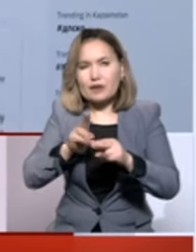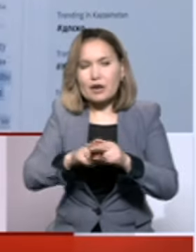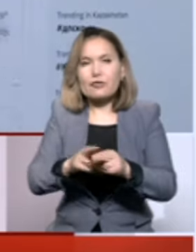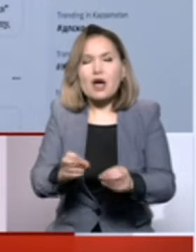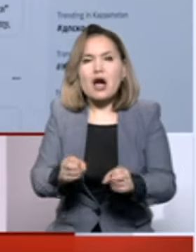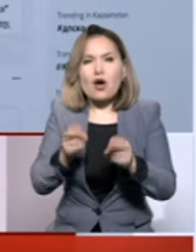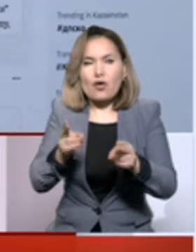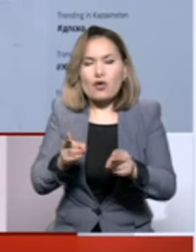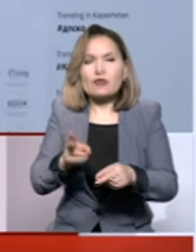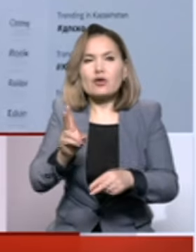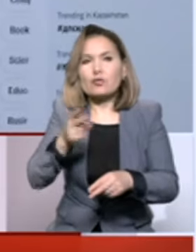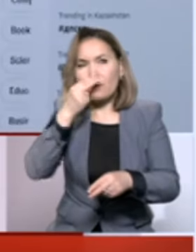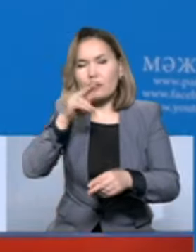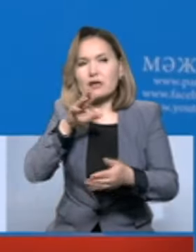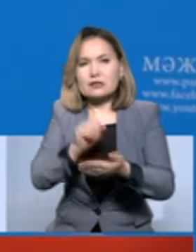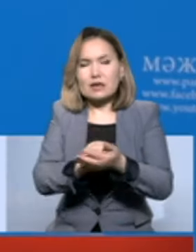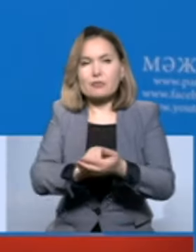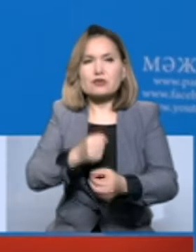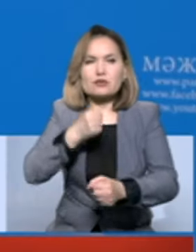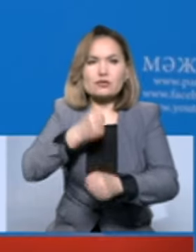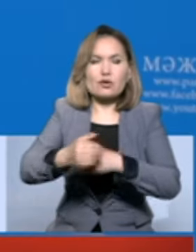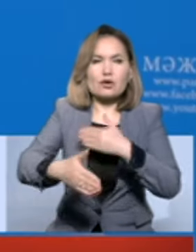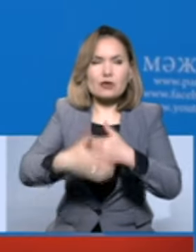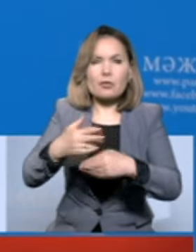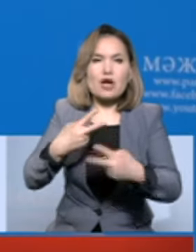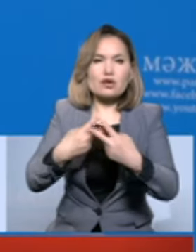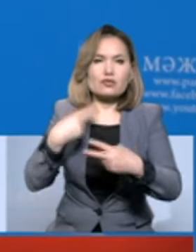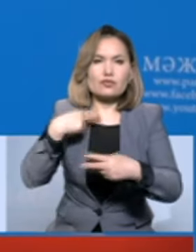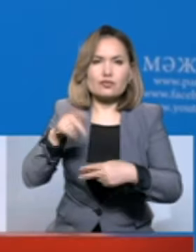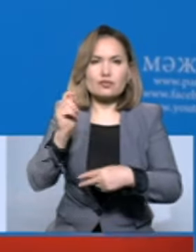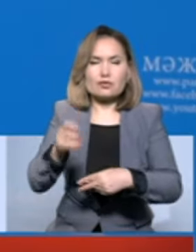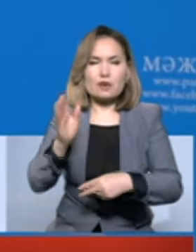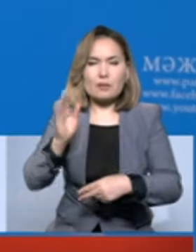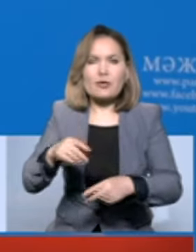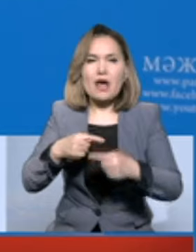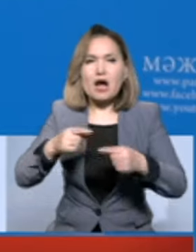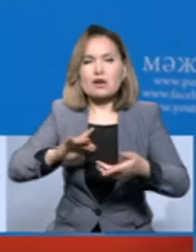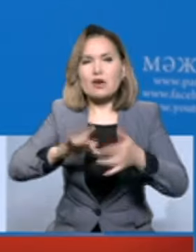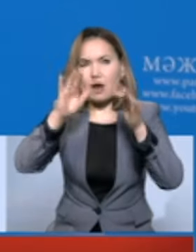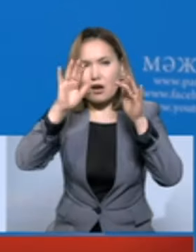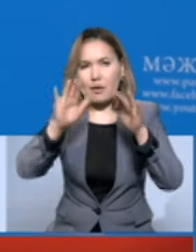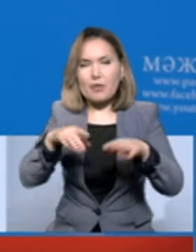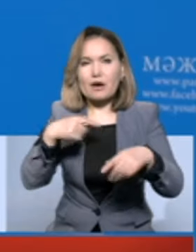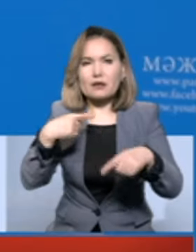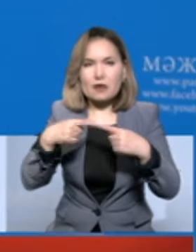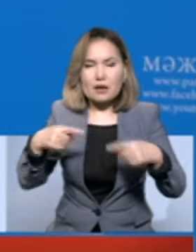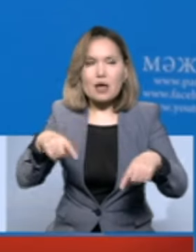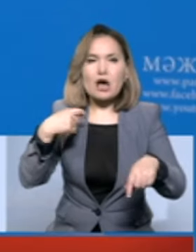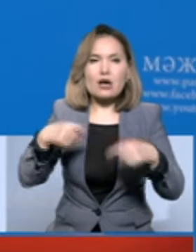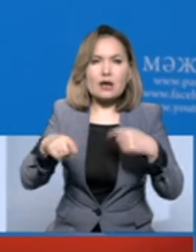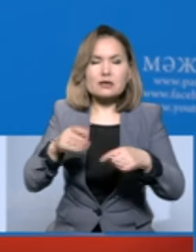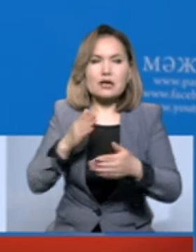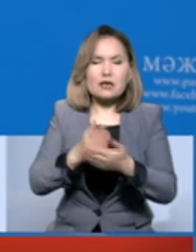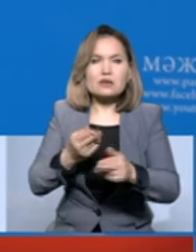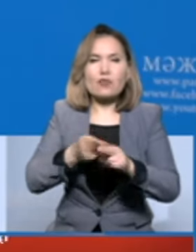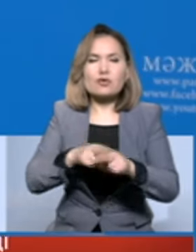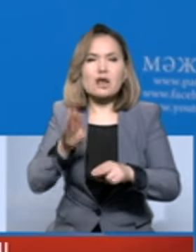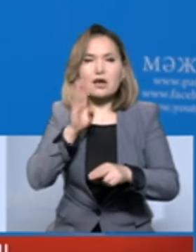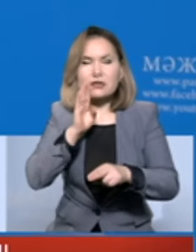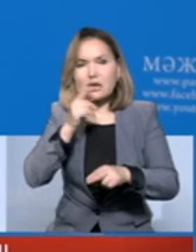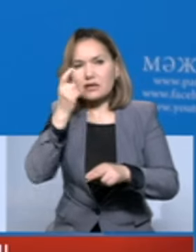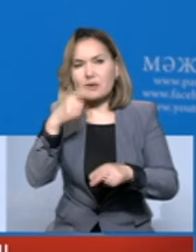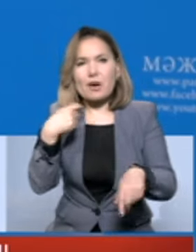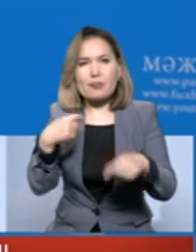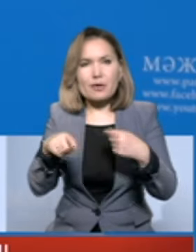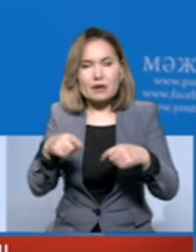қылмыстық жауапкершілікке тартылады. Сайттар көбейіп кеткен, әртүрлі сайттар, айка деймін, неше түрлілер бар ғой. Оның бәріне қазір шектеу қойылады.